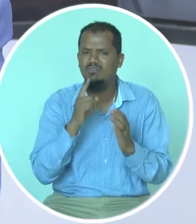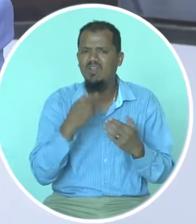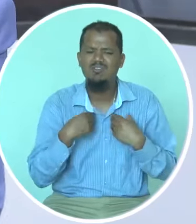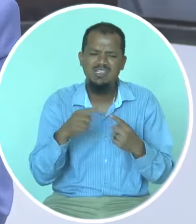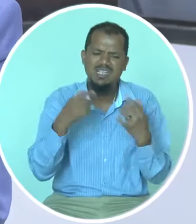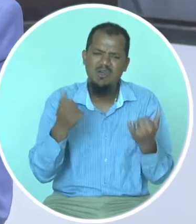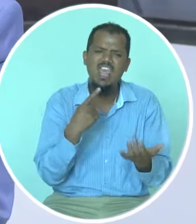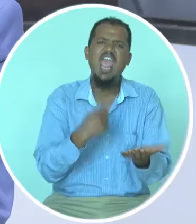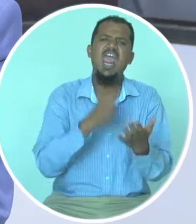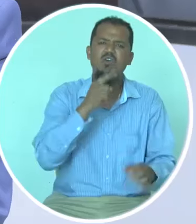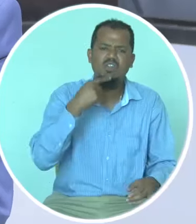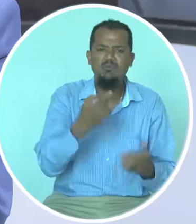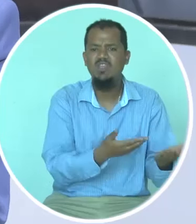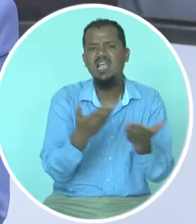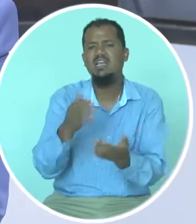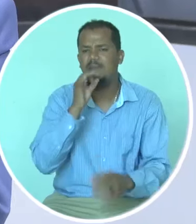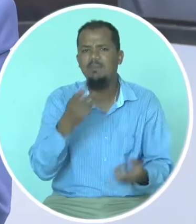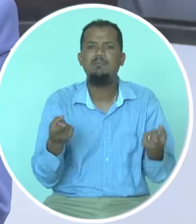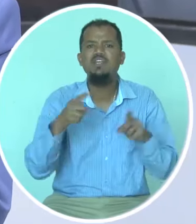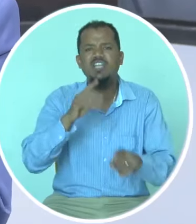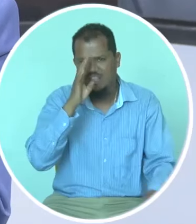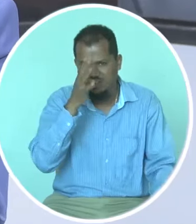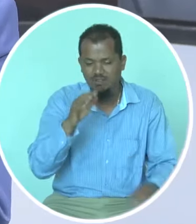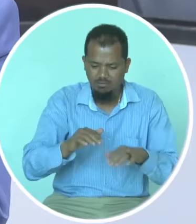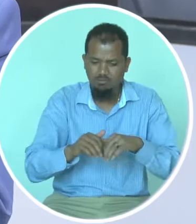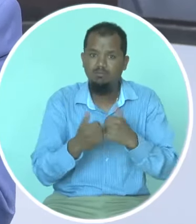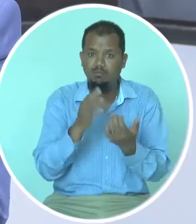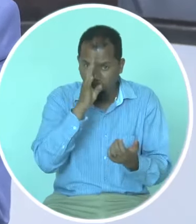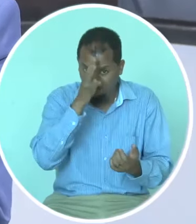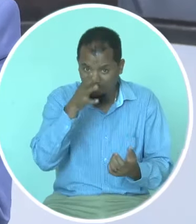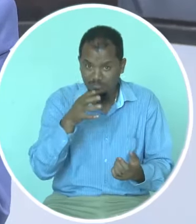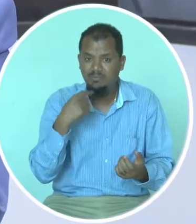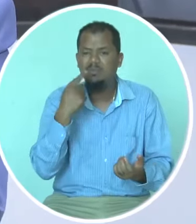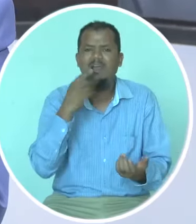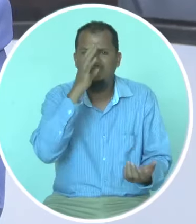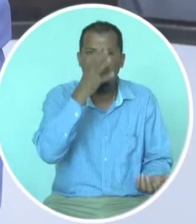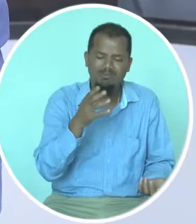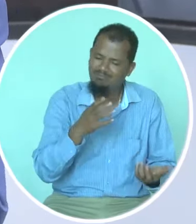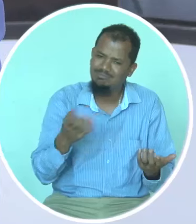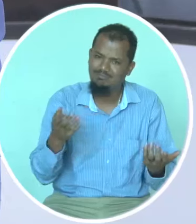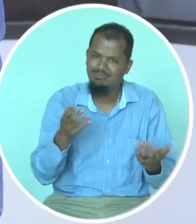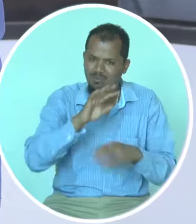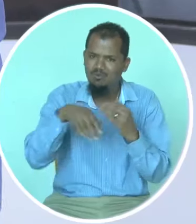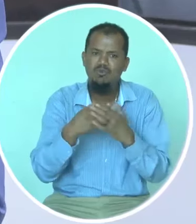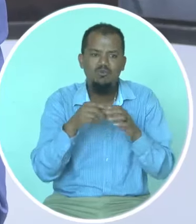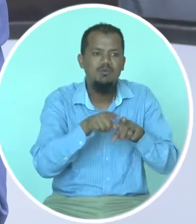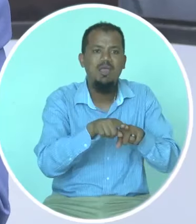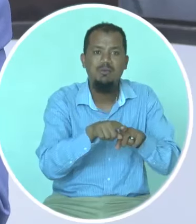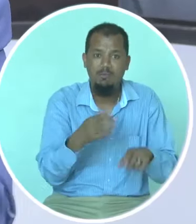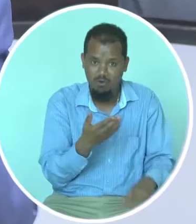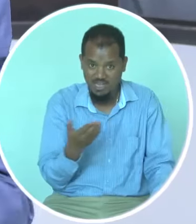ይሄ ነው ተብሎ የቀረበ ነገር የለም መቼ ተፈጠረ እንዴት ተፈጠረ ማን ተፈጠረ ነገር ግን ሁሉም የሚያግባባው